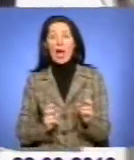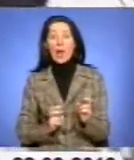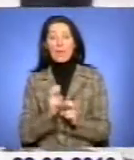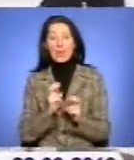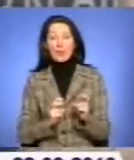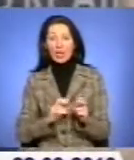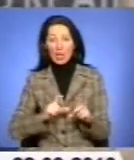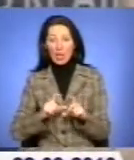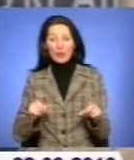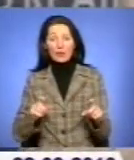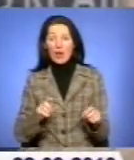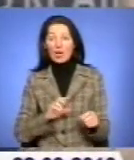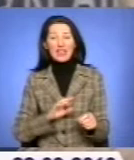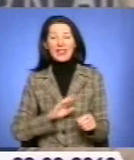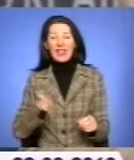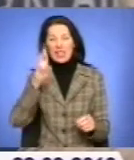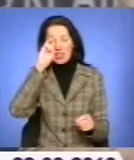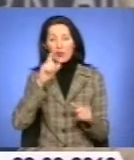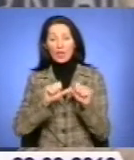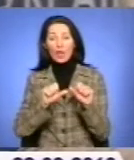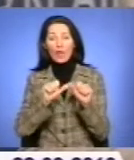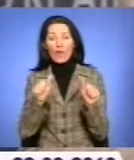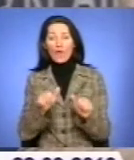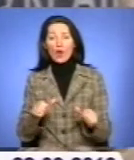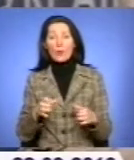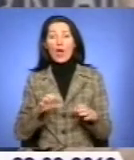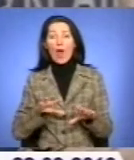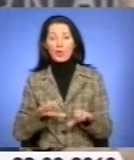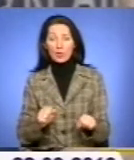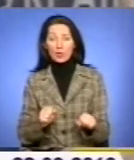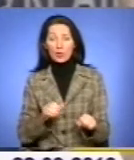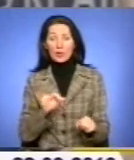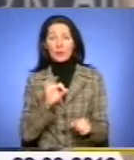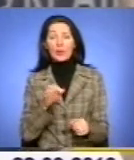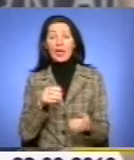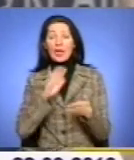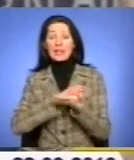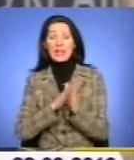банкрутах. За оперативними даними, станом на сьогодні,